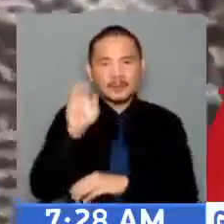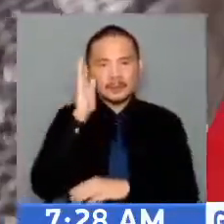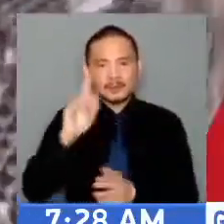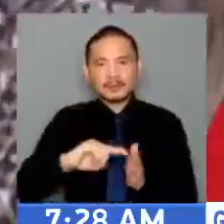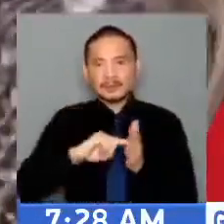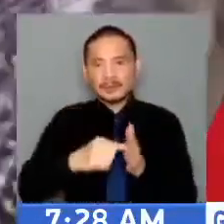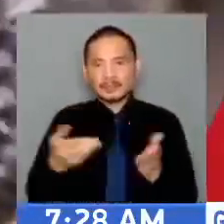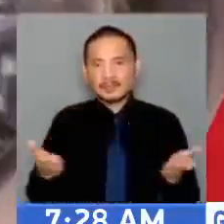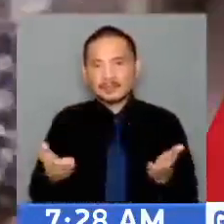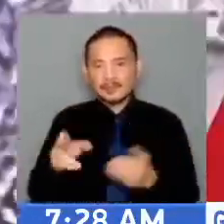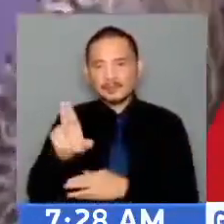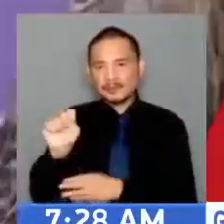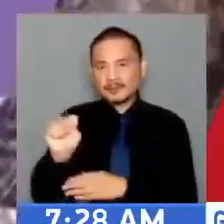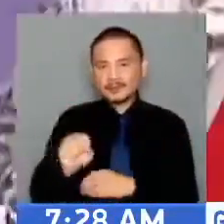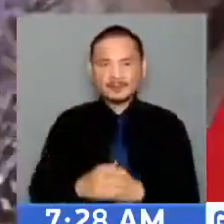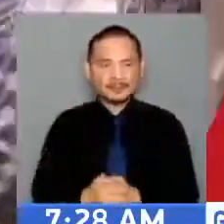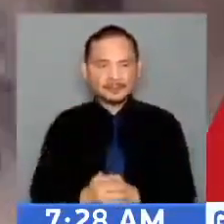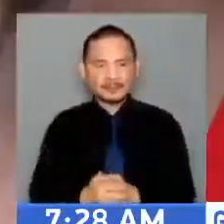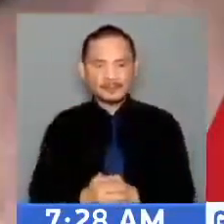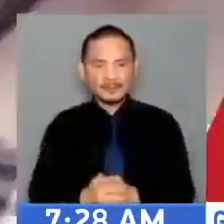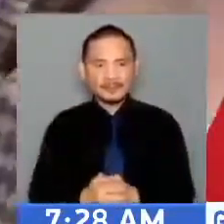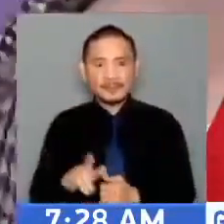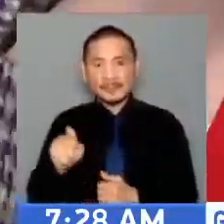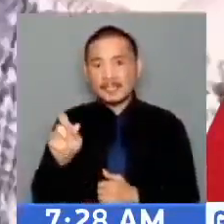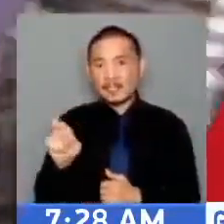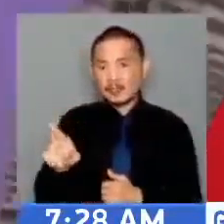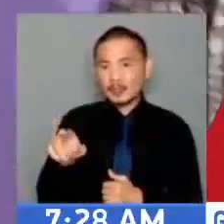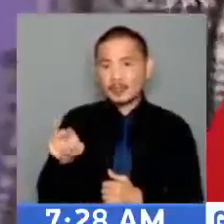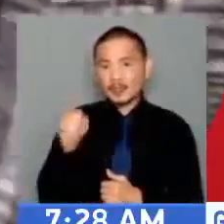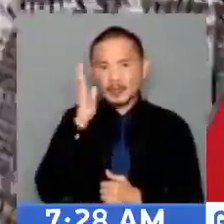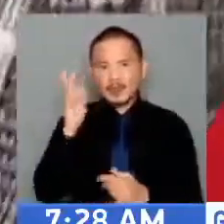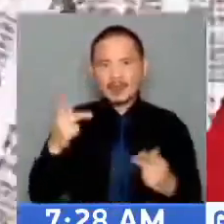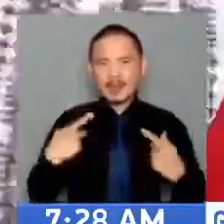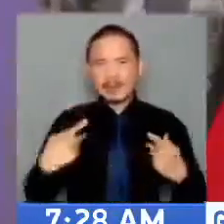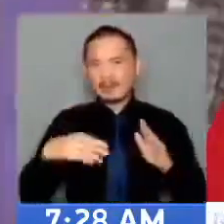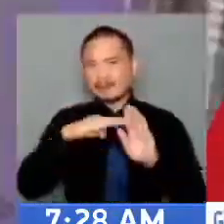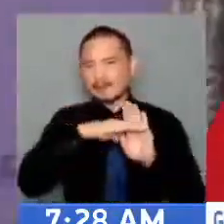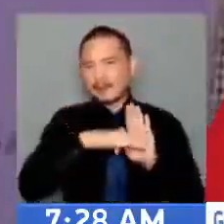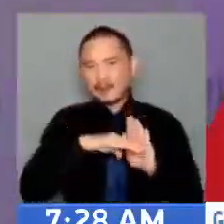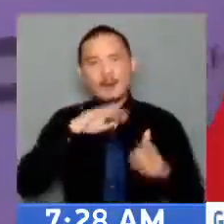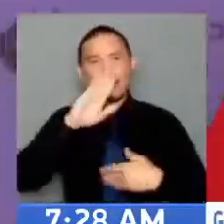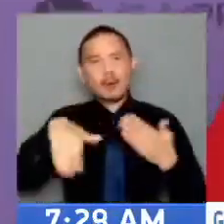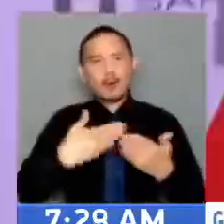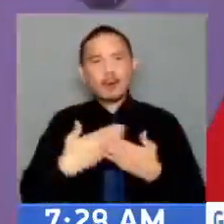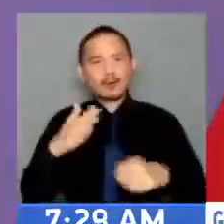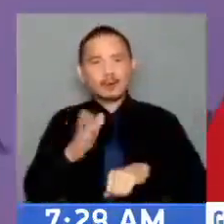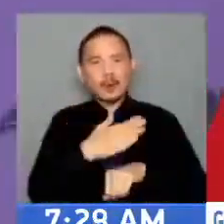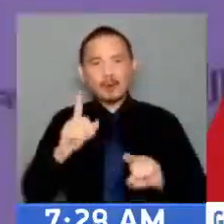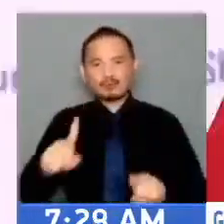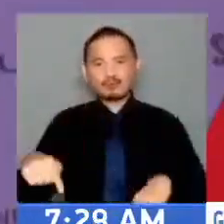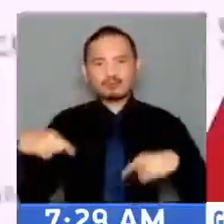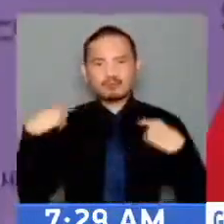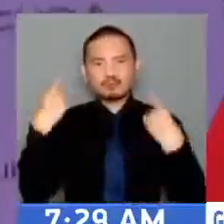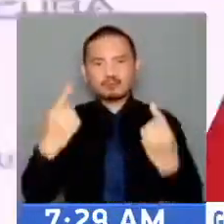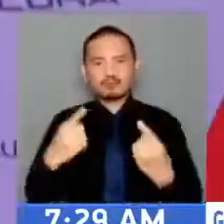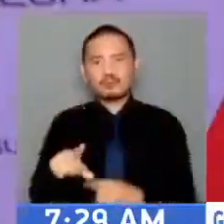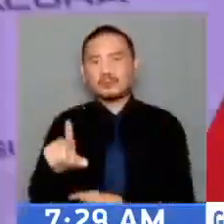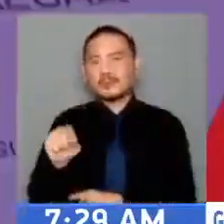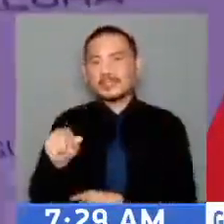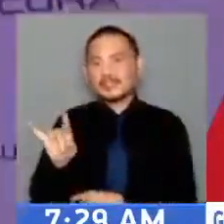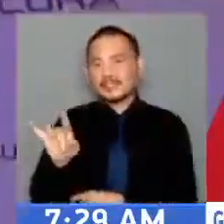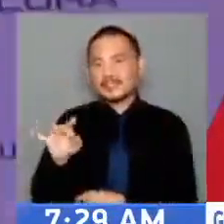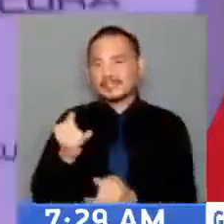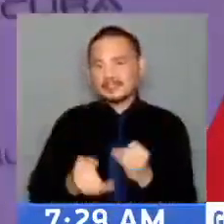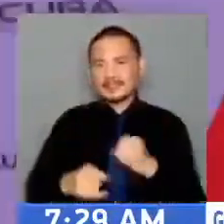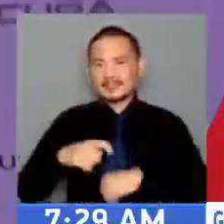Sabi ni Taylor, mafe-feature ang mga kanta mula sa lahat ng kanyang past at present albums. 2018 ang huling concert ni Taylor para sa